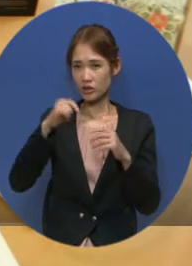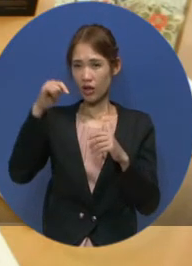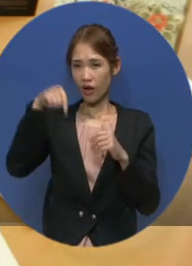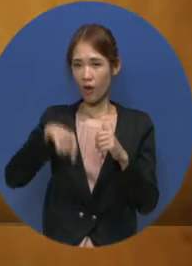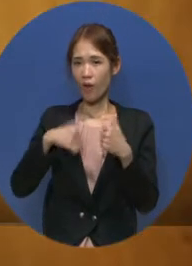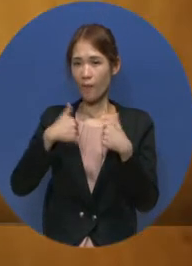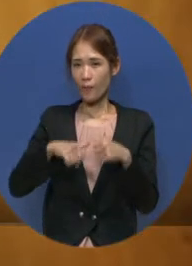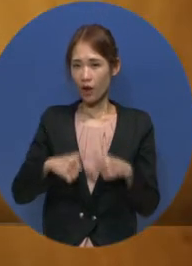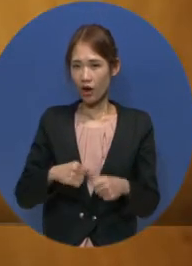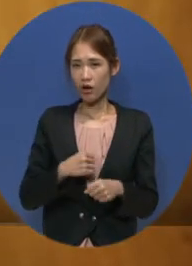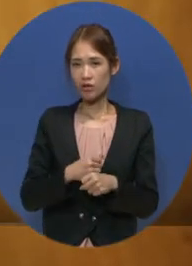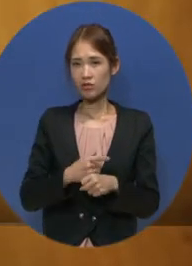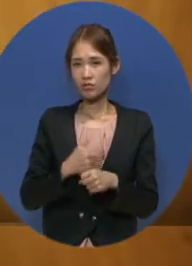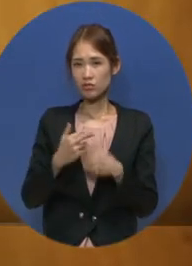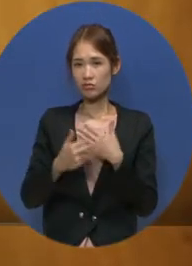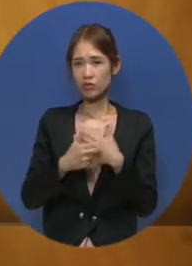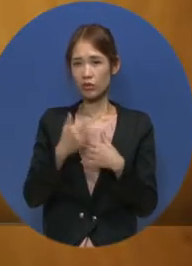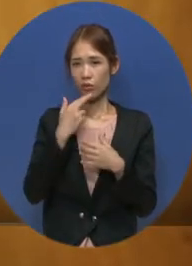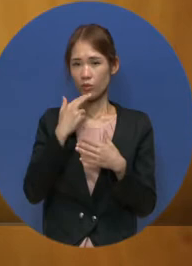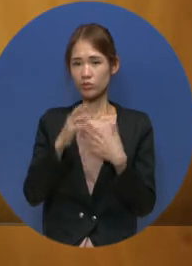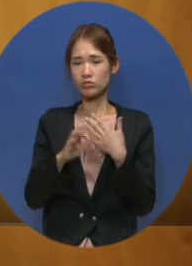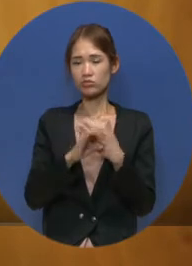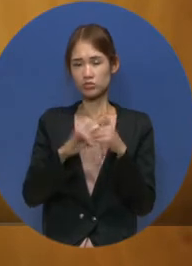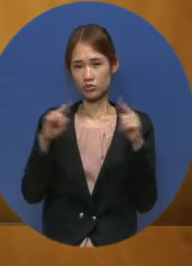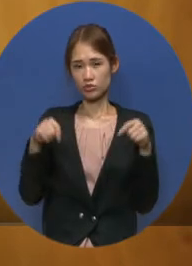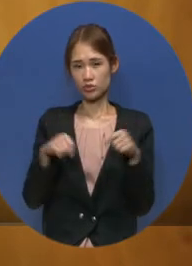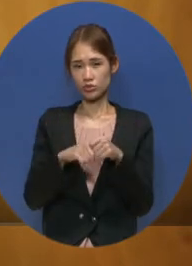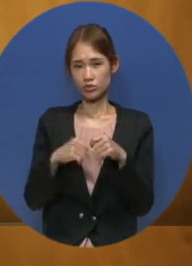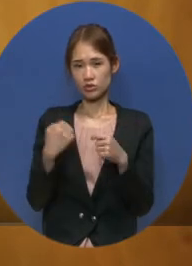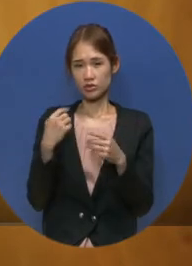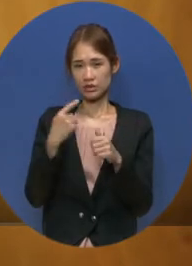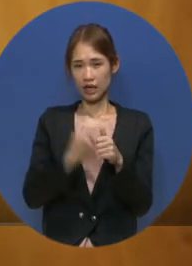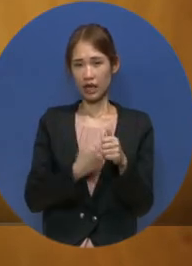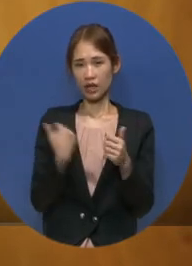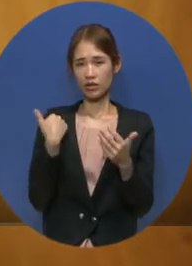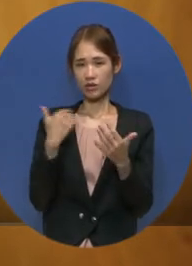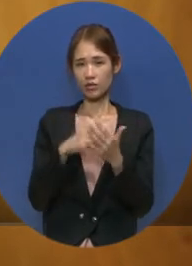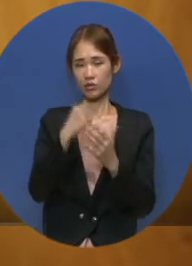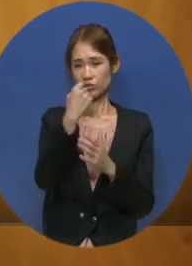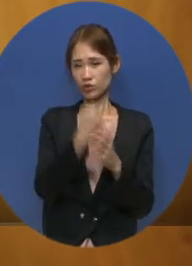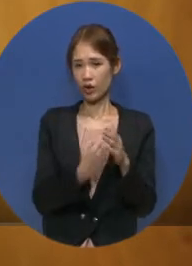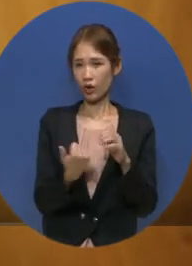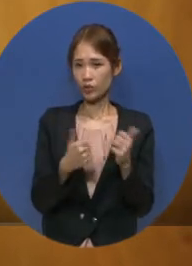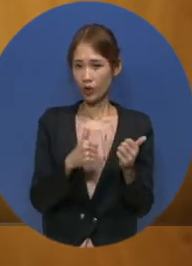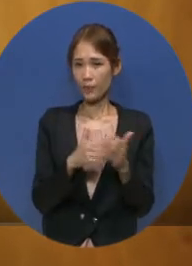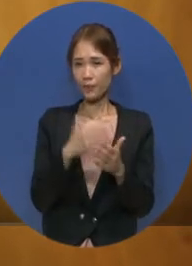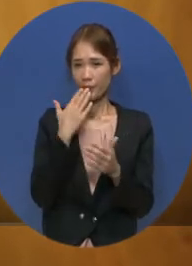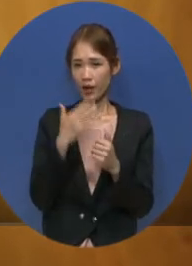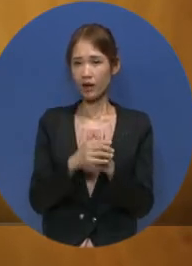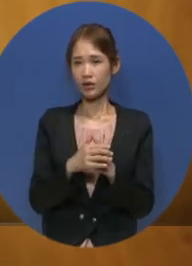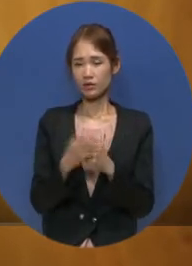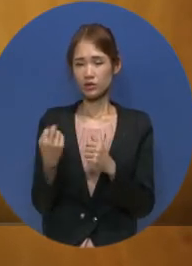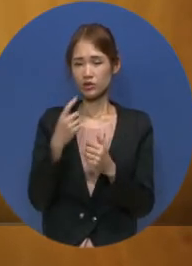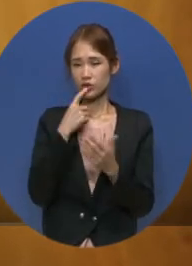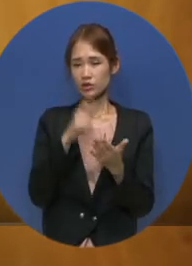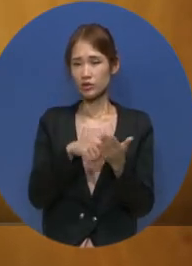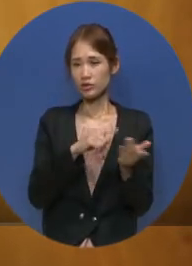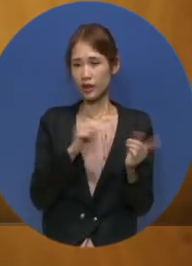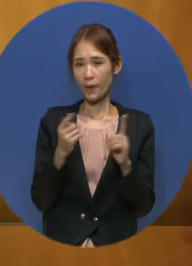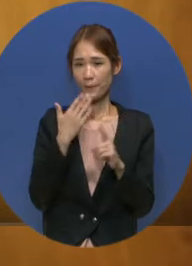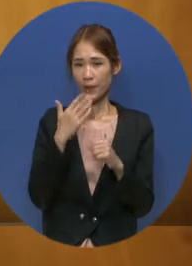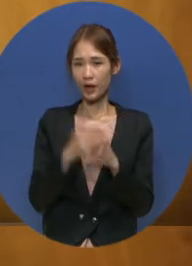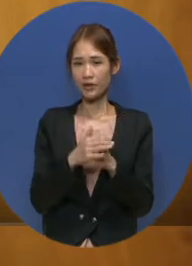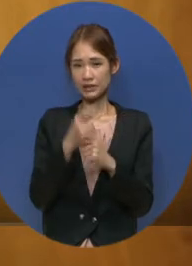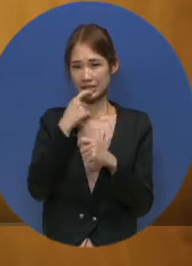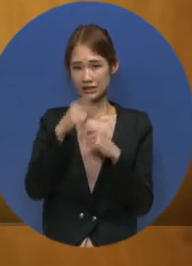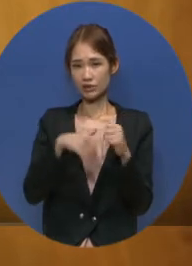거죠. 코팅되지 않은 종이는 자연으로 돌아갈 수 있고 썩어서 자연으로 돌아가거나 아니면 쉽게 재생될 수 있기 때문에 친환경